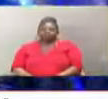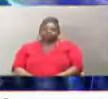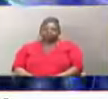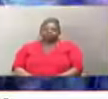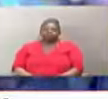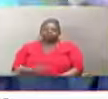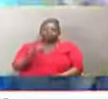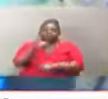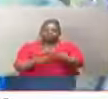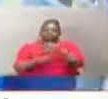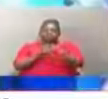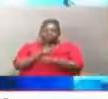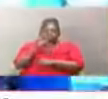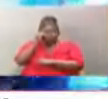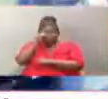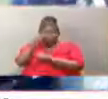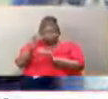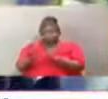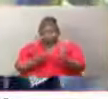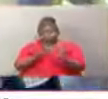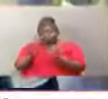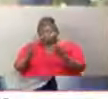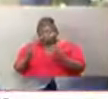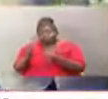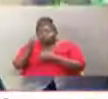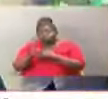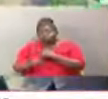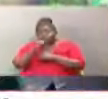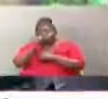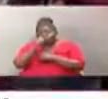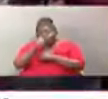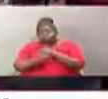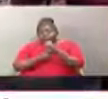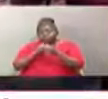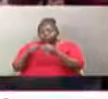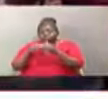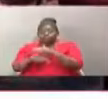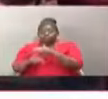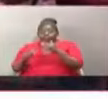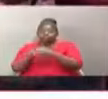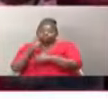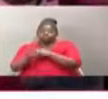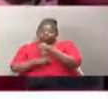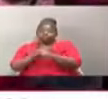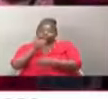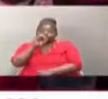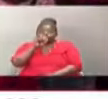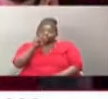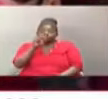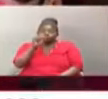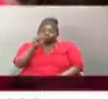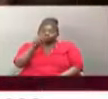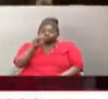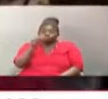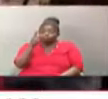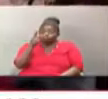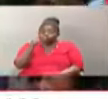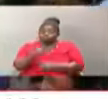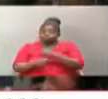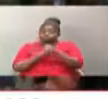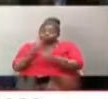Buli mwaka Obwakabaka buteeka ekivvulu ekimalako omwaka omukadde n'okuyingira omujja eky'enkuuka, kyokka emyaka ebiri egiyise kibadde